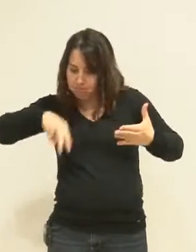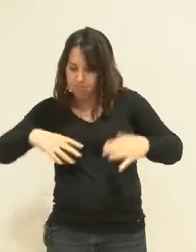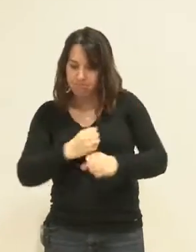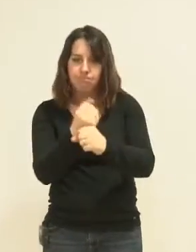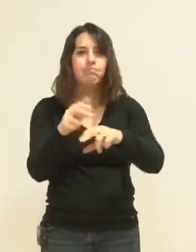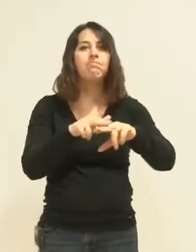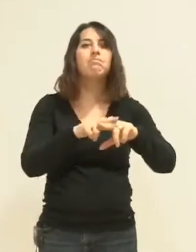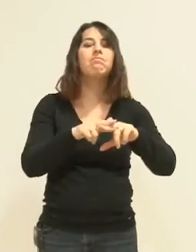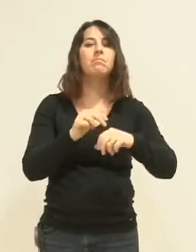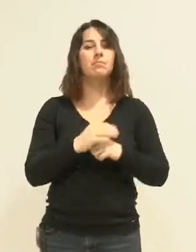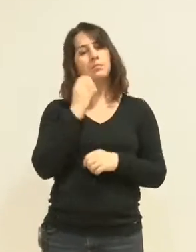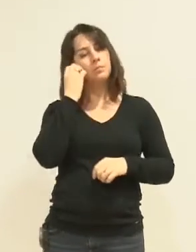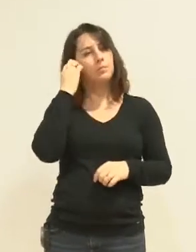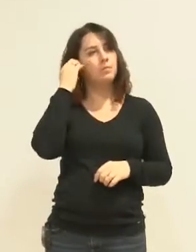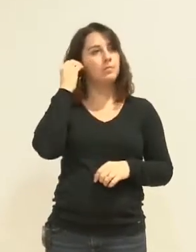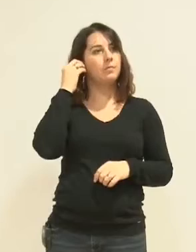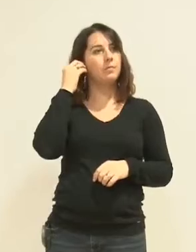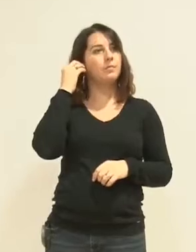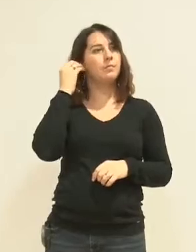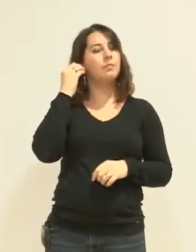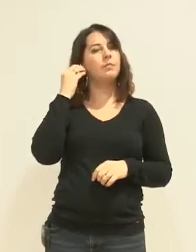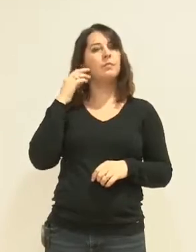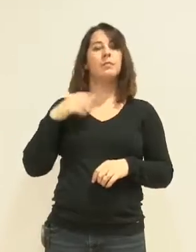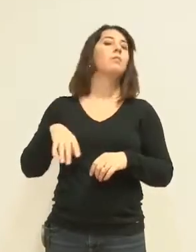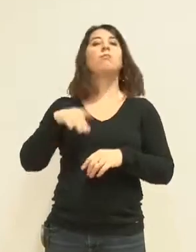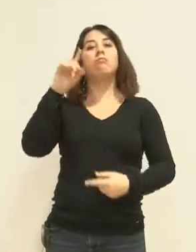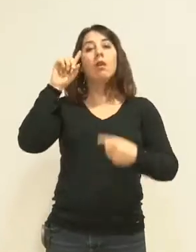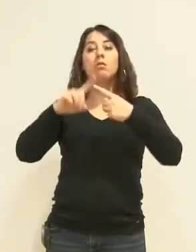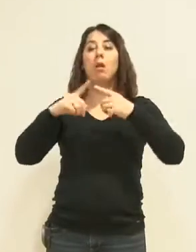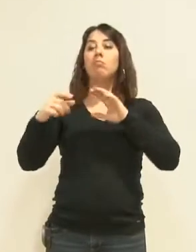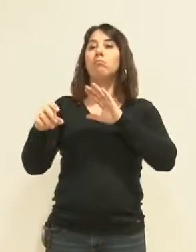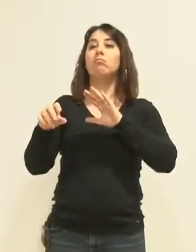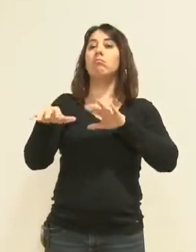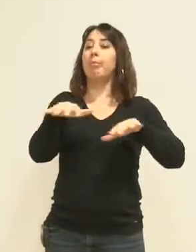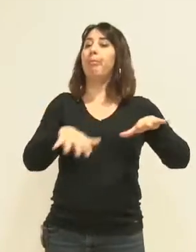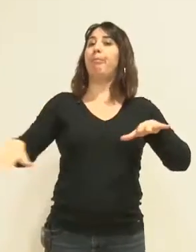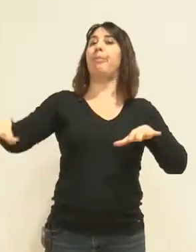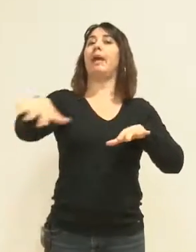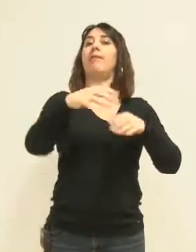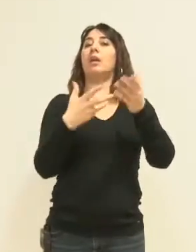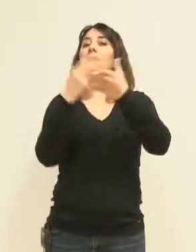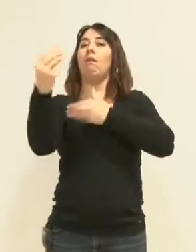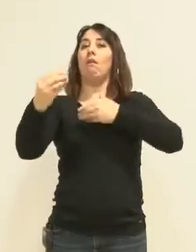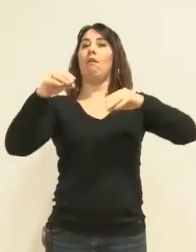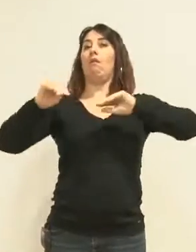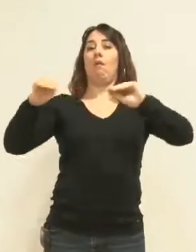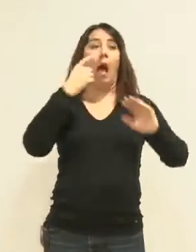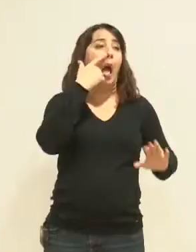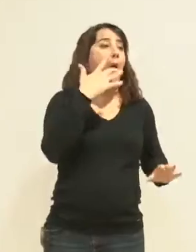synthèse. Un dernier point au sujet des commerciaux périphériques. À mon avis, c'est une mauvaise